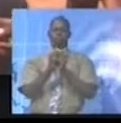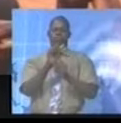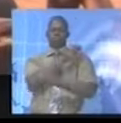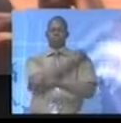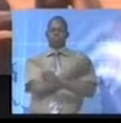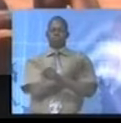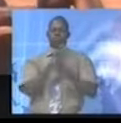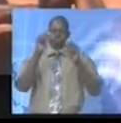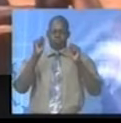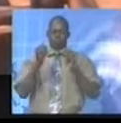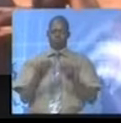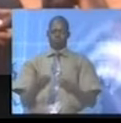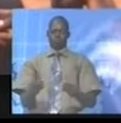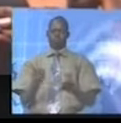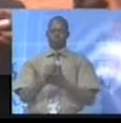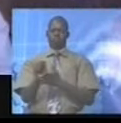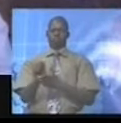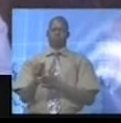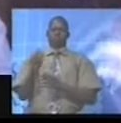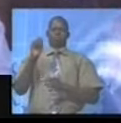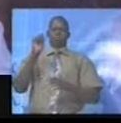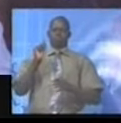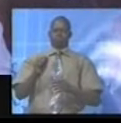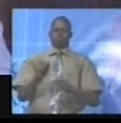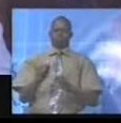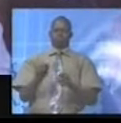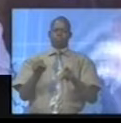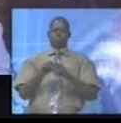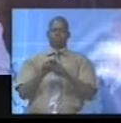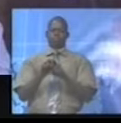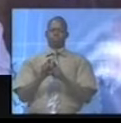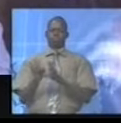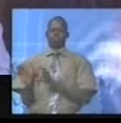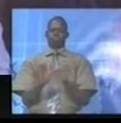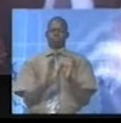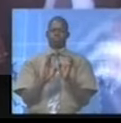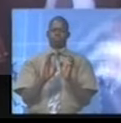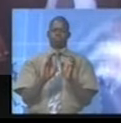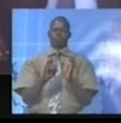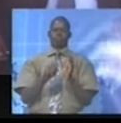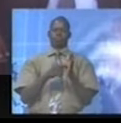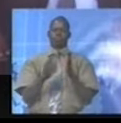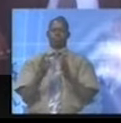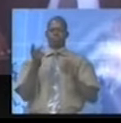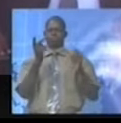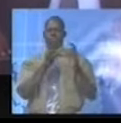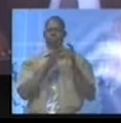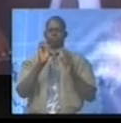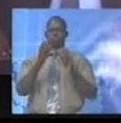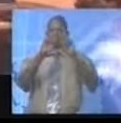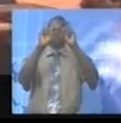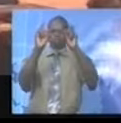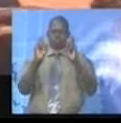il faut régler cela. Mais ce qui peut être dit également de façon structurelle, Et de façon primordiale, il y a la